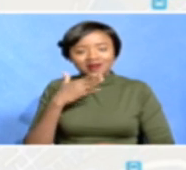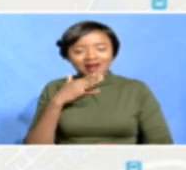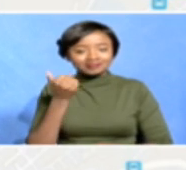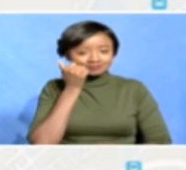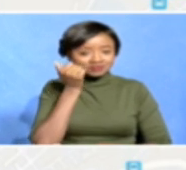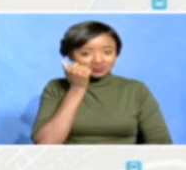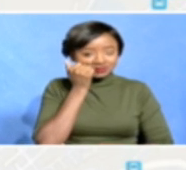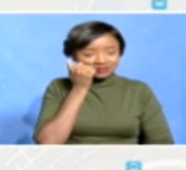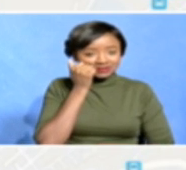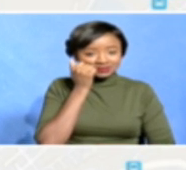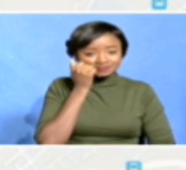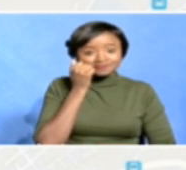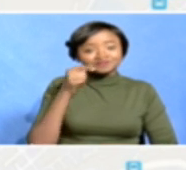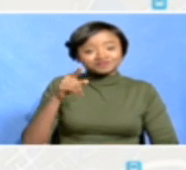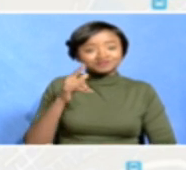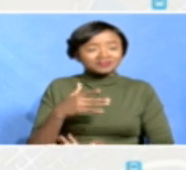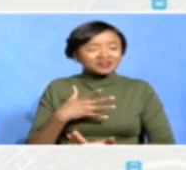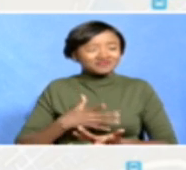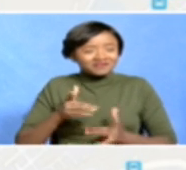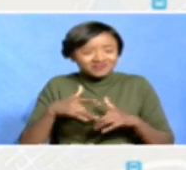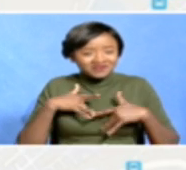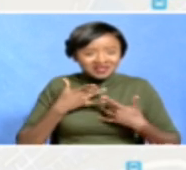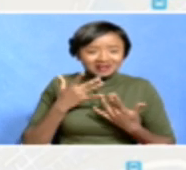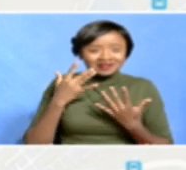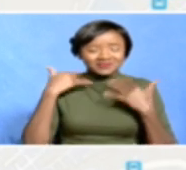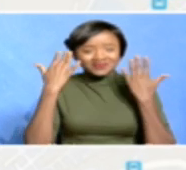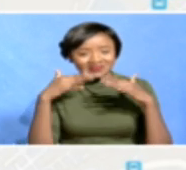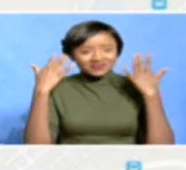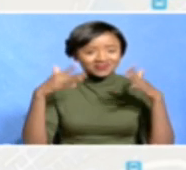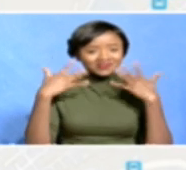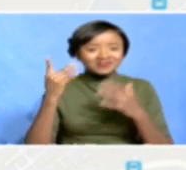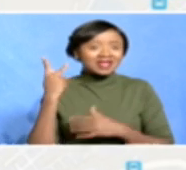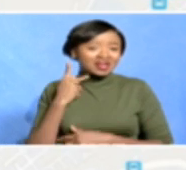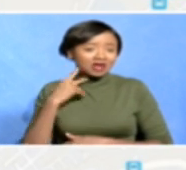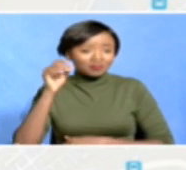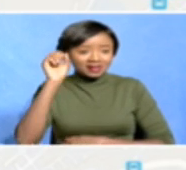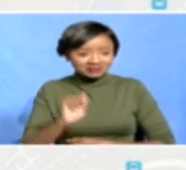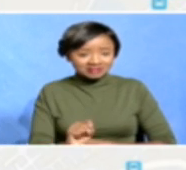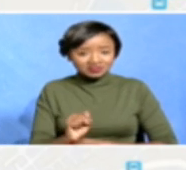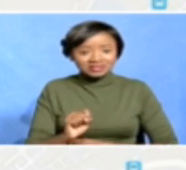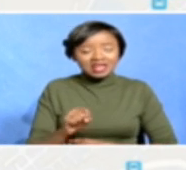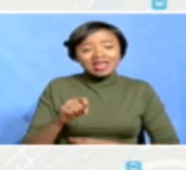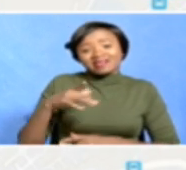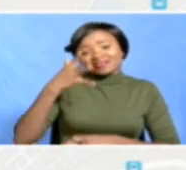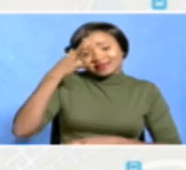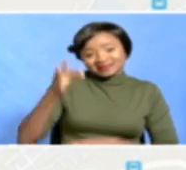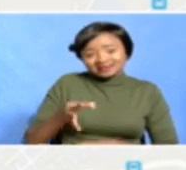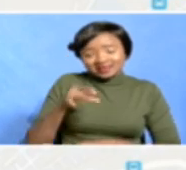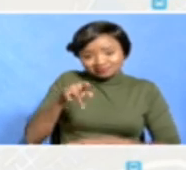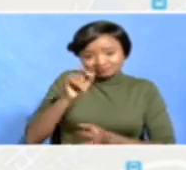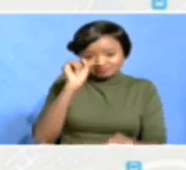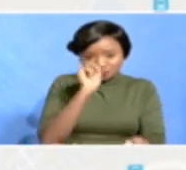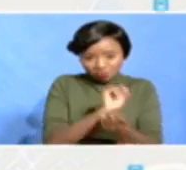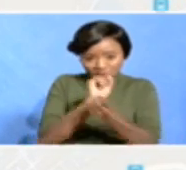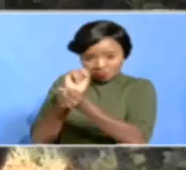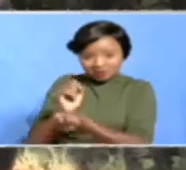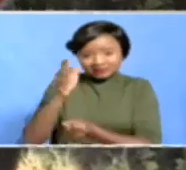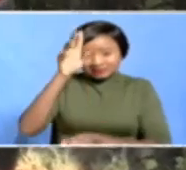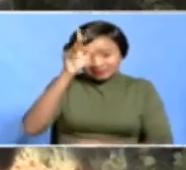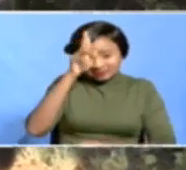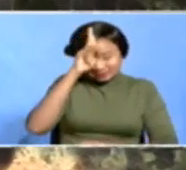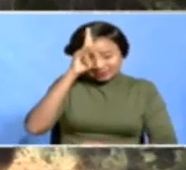tumbo, anazidiwa nyumbani kwake Kariobangi South. Bawabu katika eneo hili ambaye sasa amekamatwa anamuitia teksi